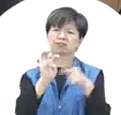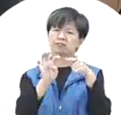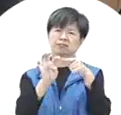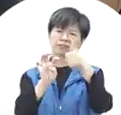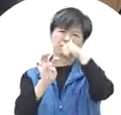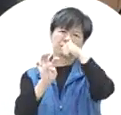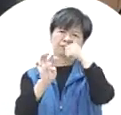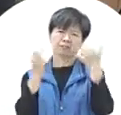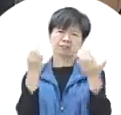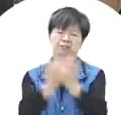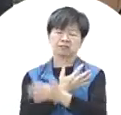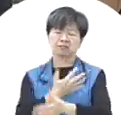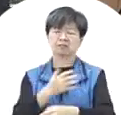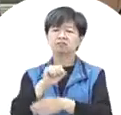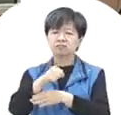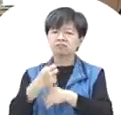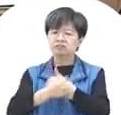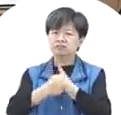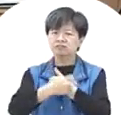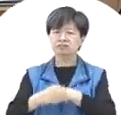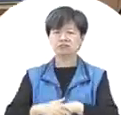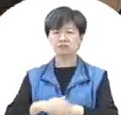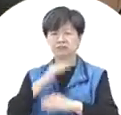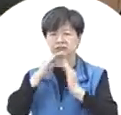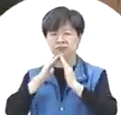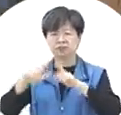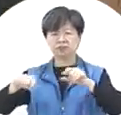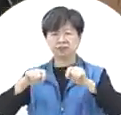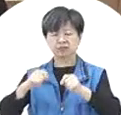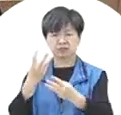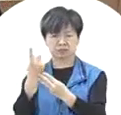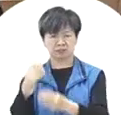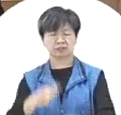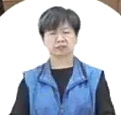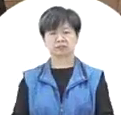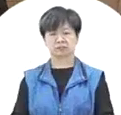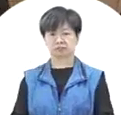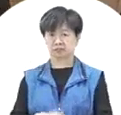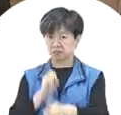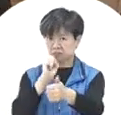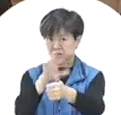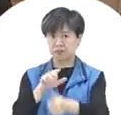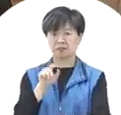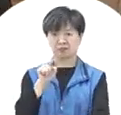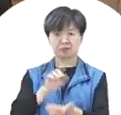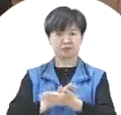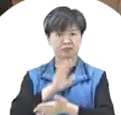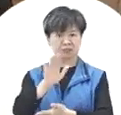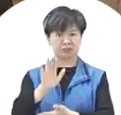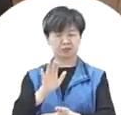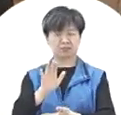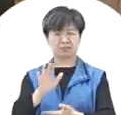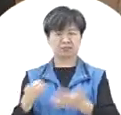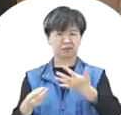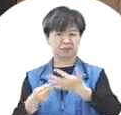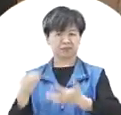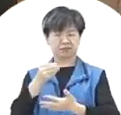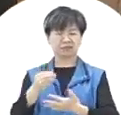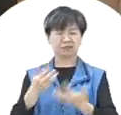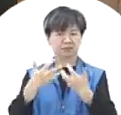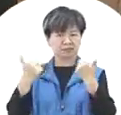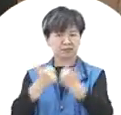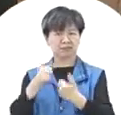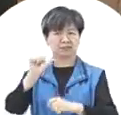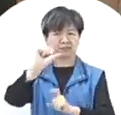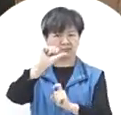部统一的来检讨了。 等那个都市计划出来。 对， 市长，我跟你讲哦，因为你未来是非常有机会需要在5月